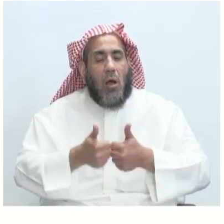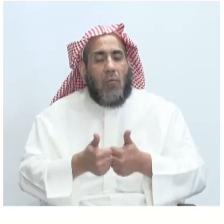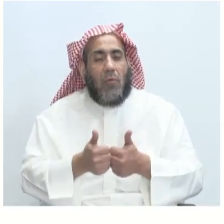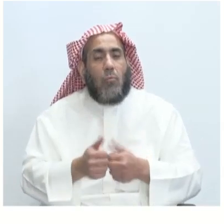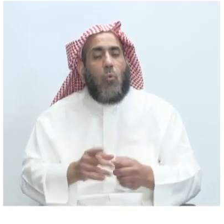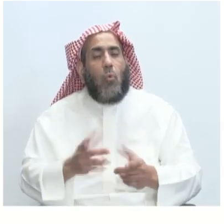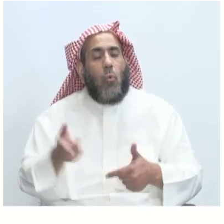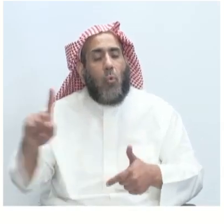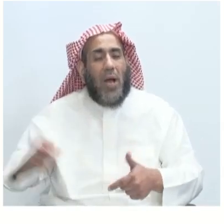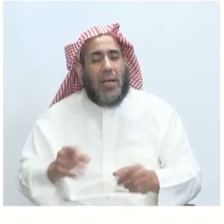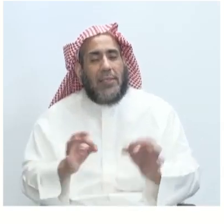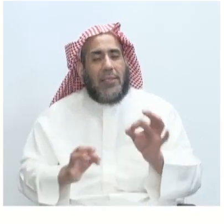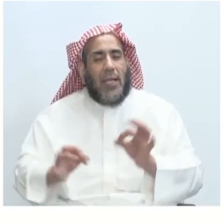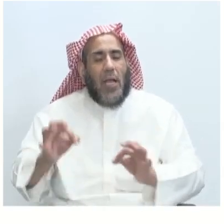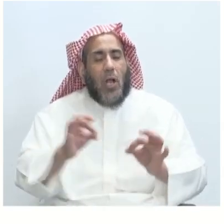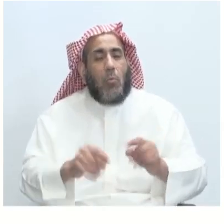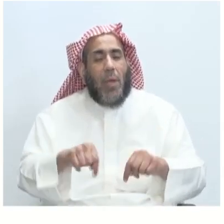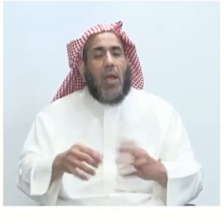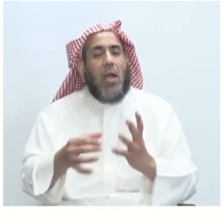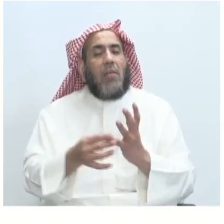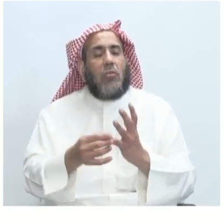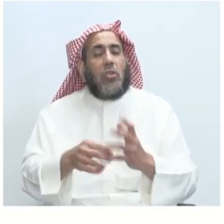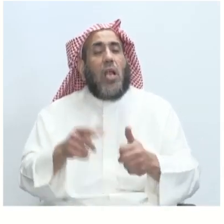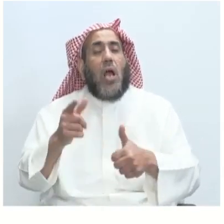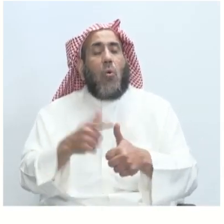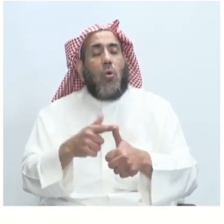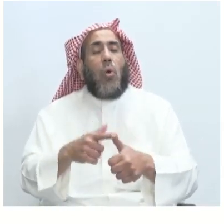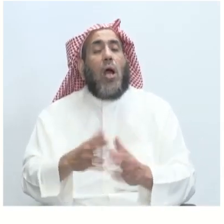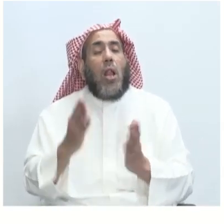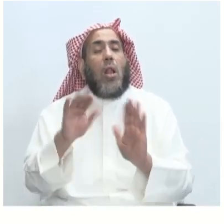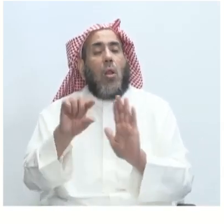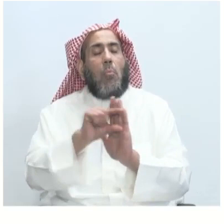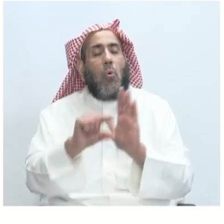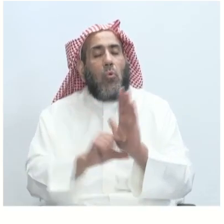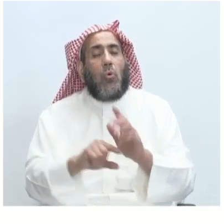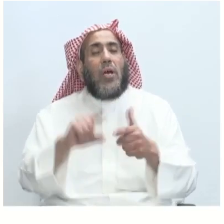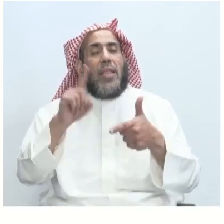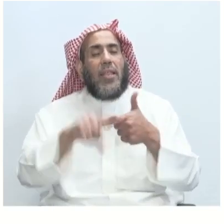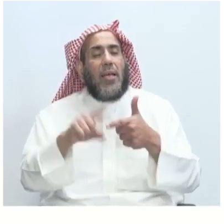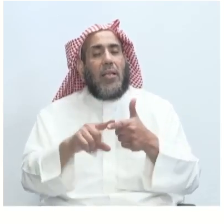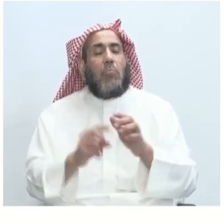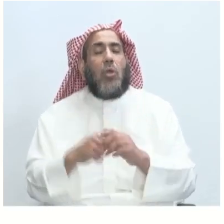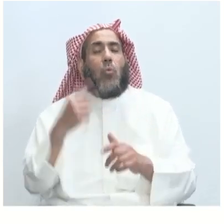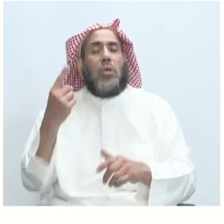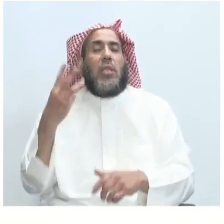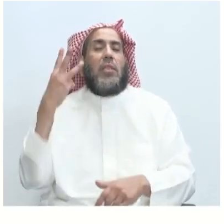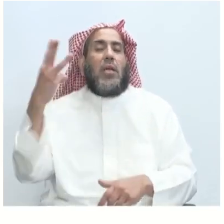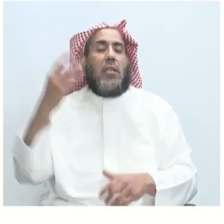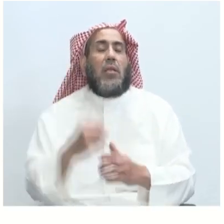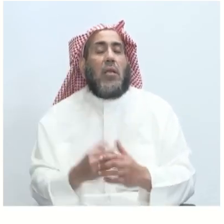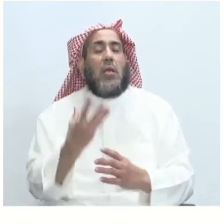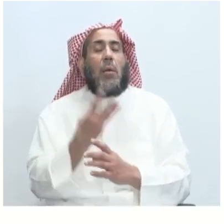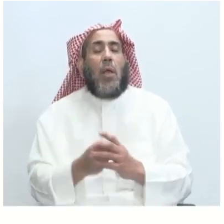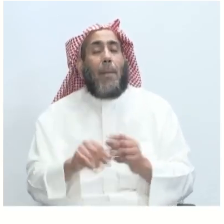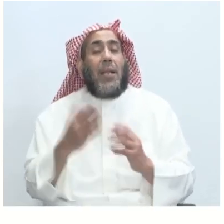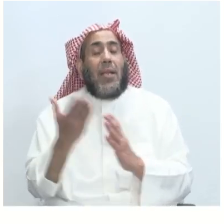والتحكم بها بجزئه الاول هو الموضوع الثاني من الوحده الثالثه ابنائي